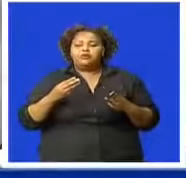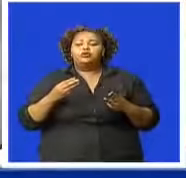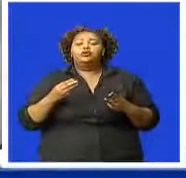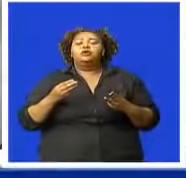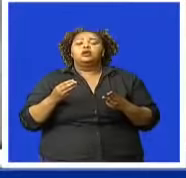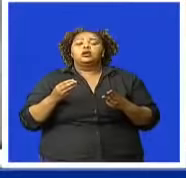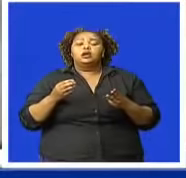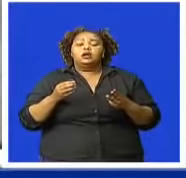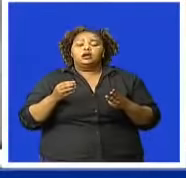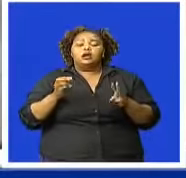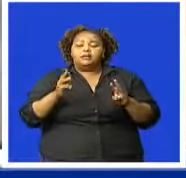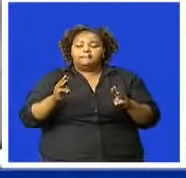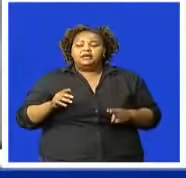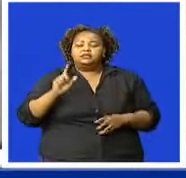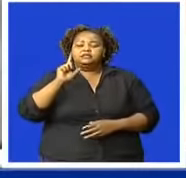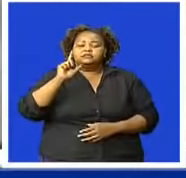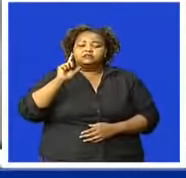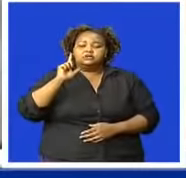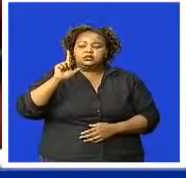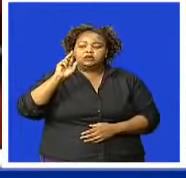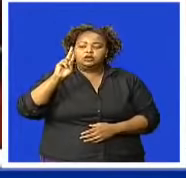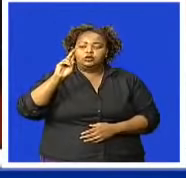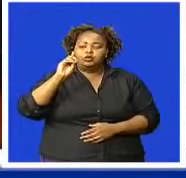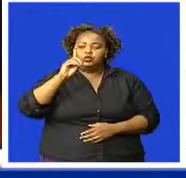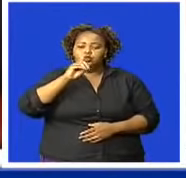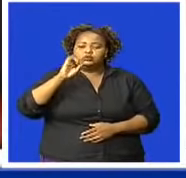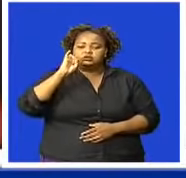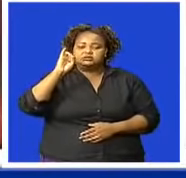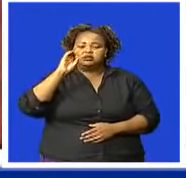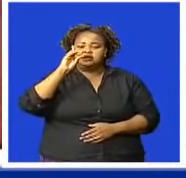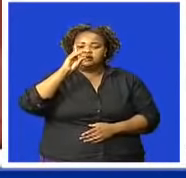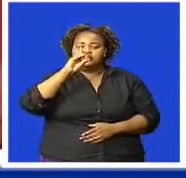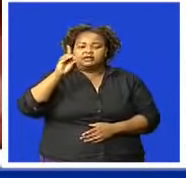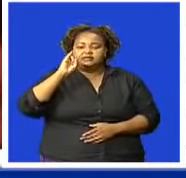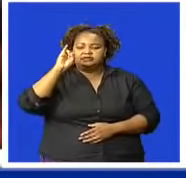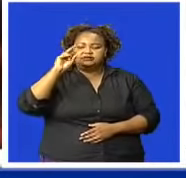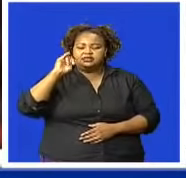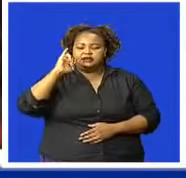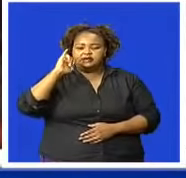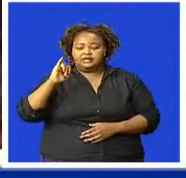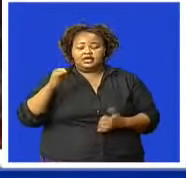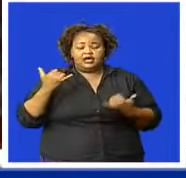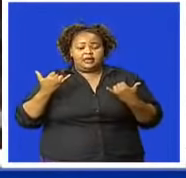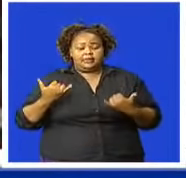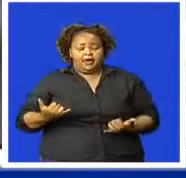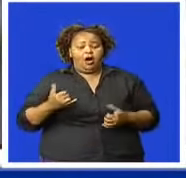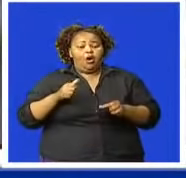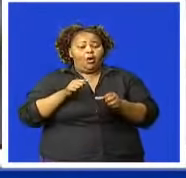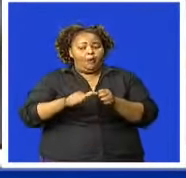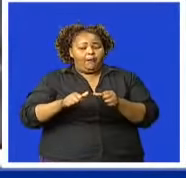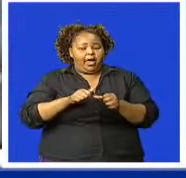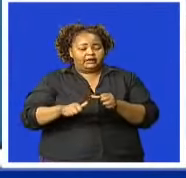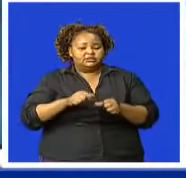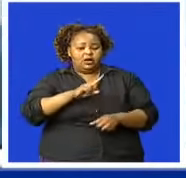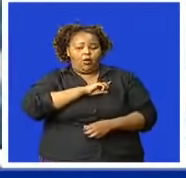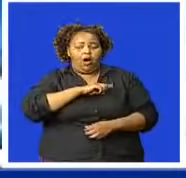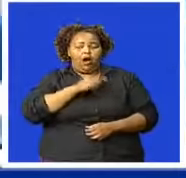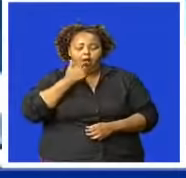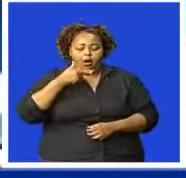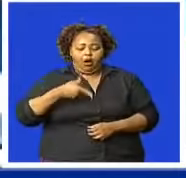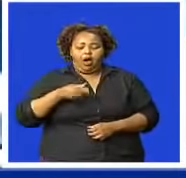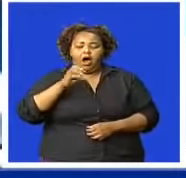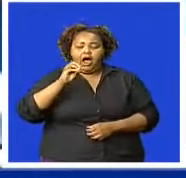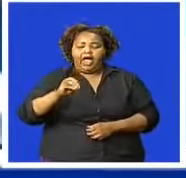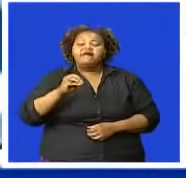ke sesingcono simo sapetrol kumagalaji lamaningi emadolobheni lamakhulu akuleli lekuyimbabane namanzini.